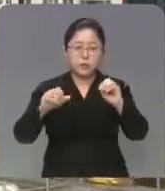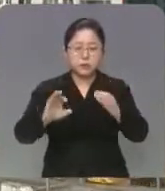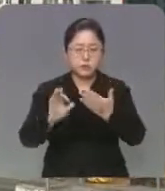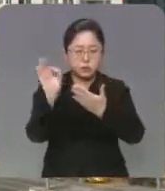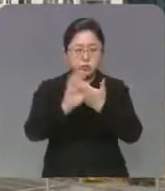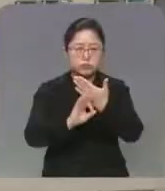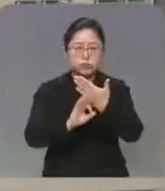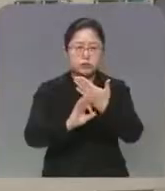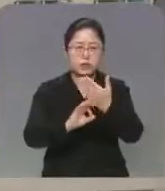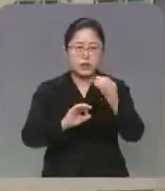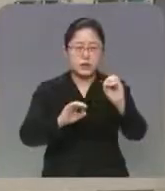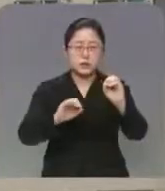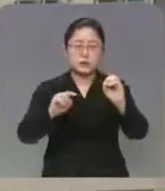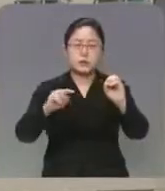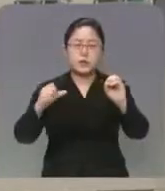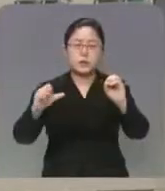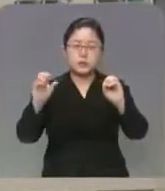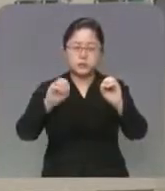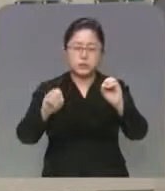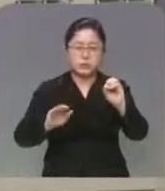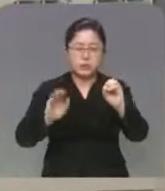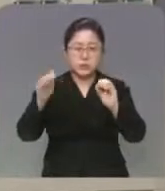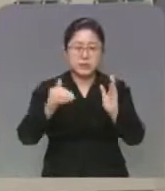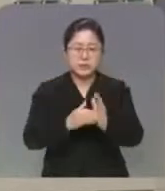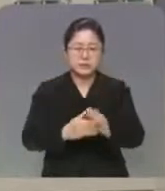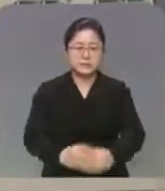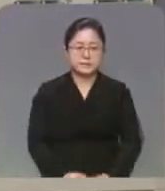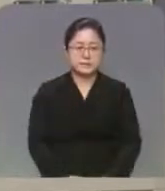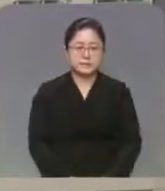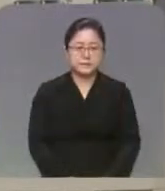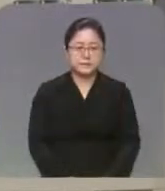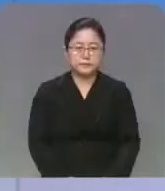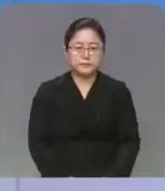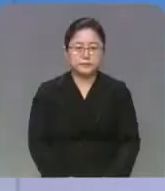서구는 0.15% 상승했습니다.